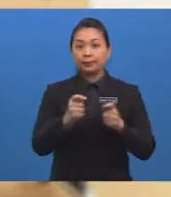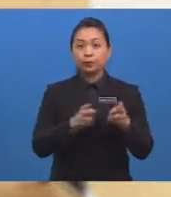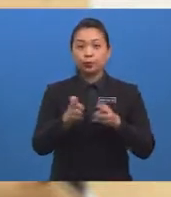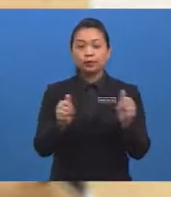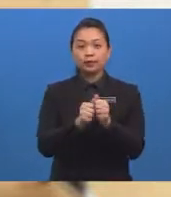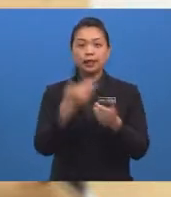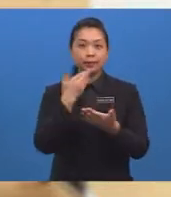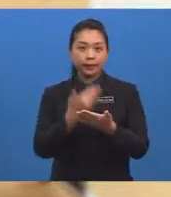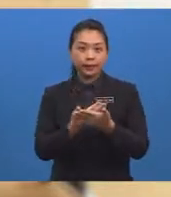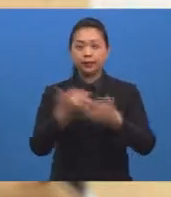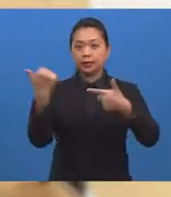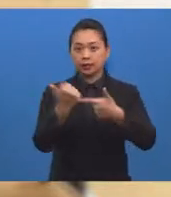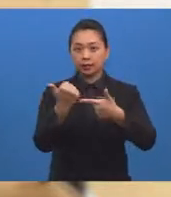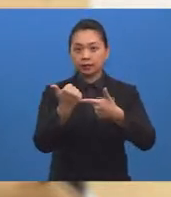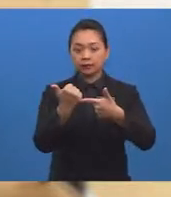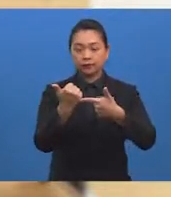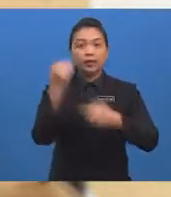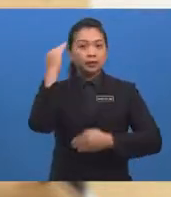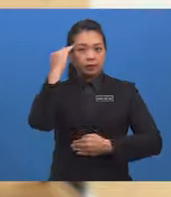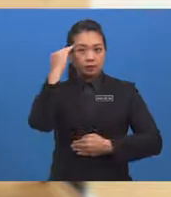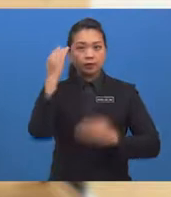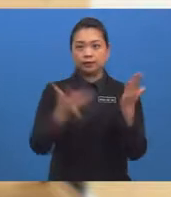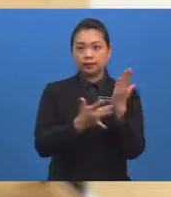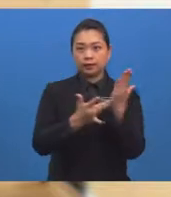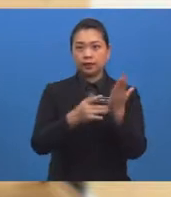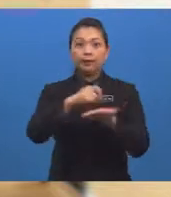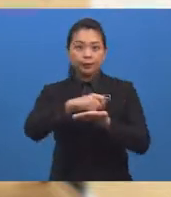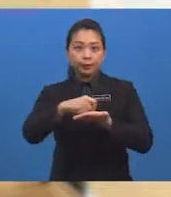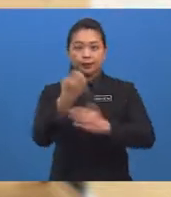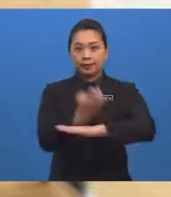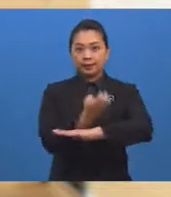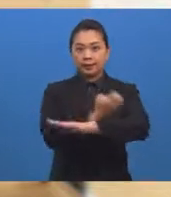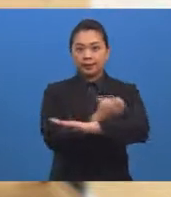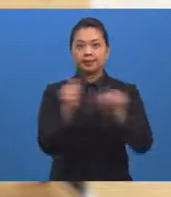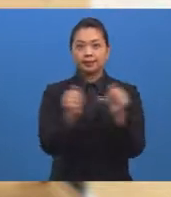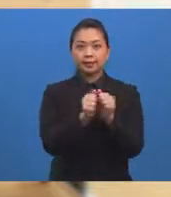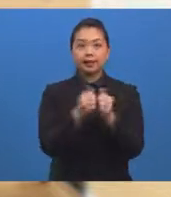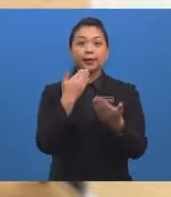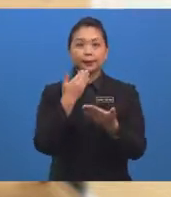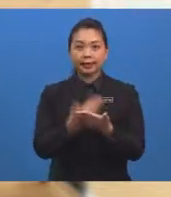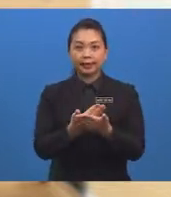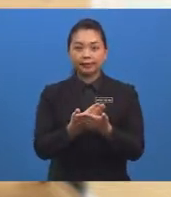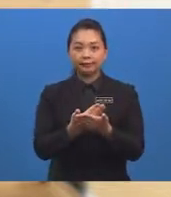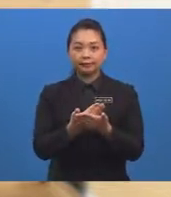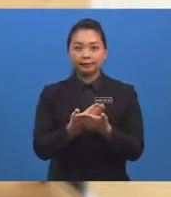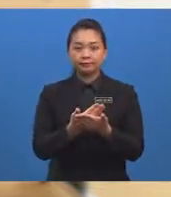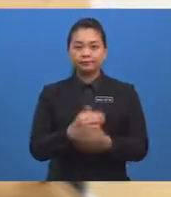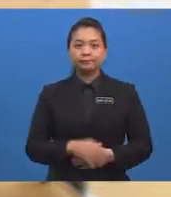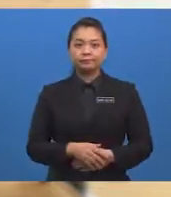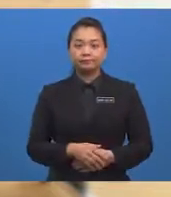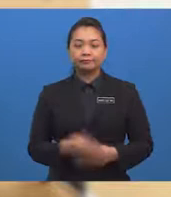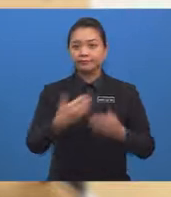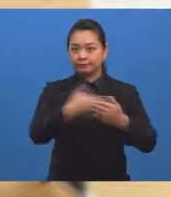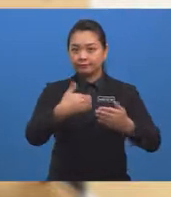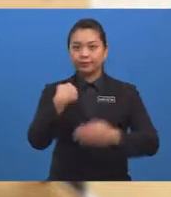Kedua, mengetahui teknik-teknik untuk menulis esei dengan baik. Baiklah para pelajar,